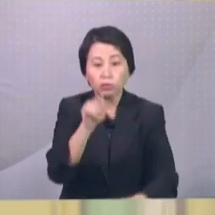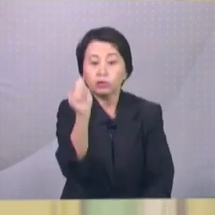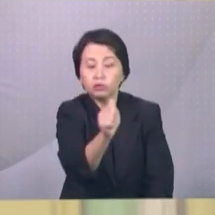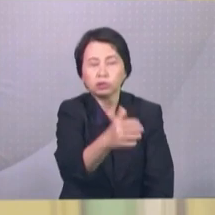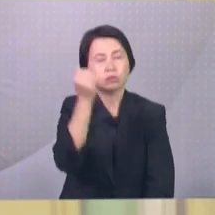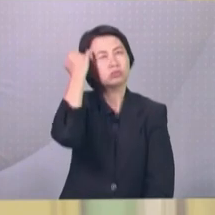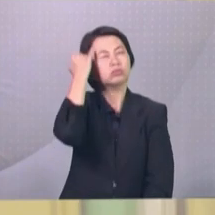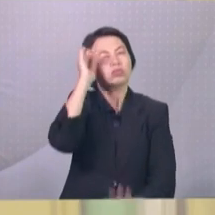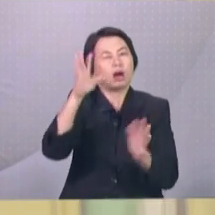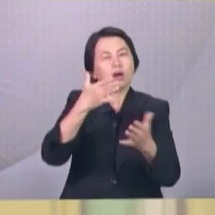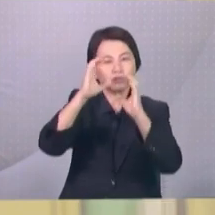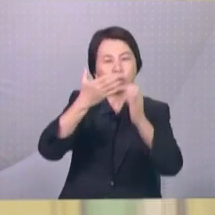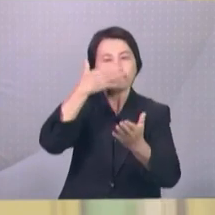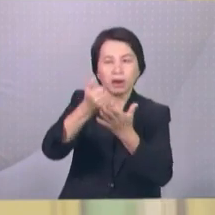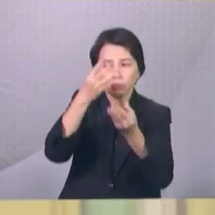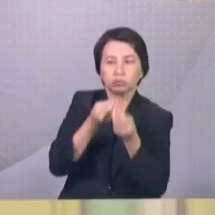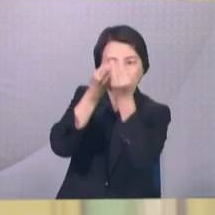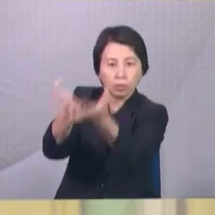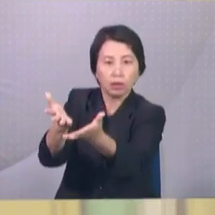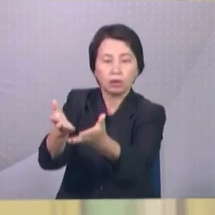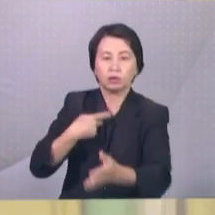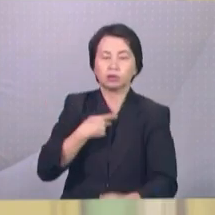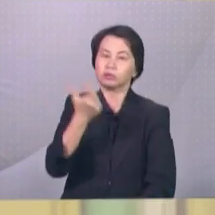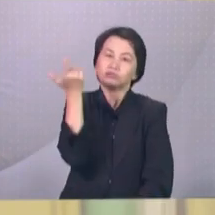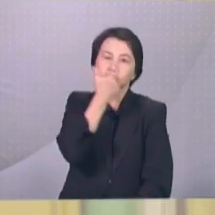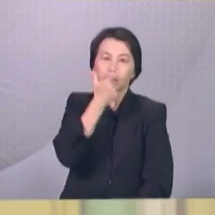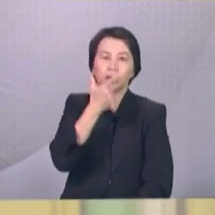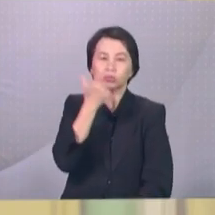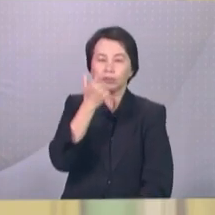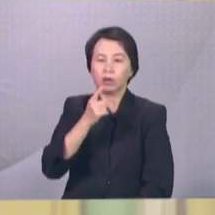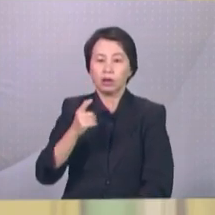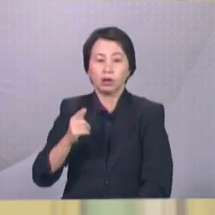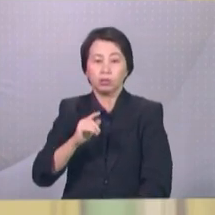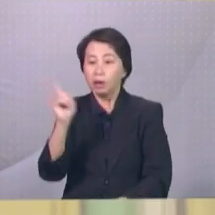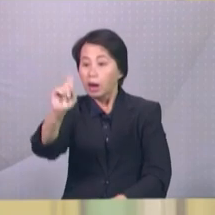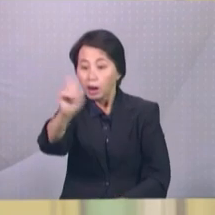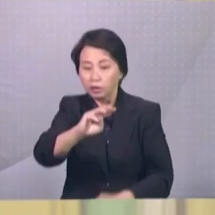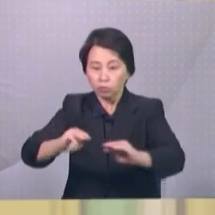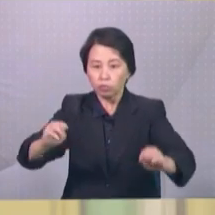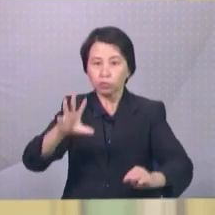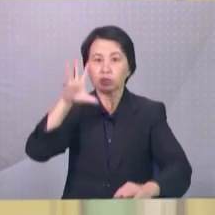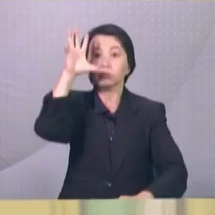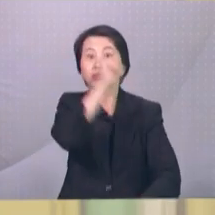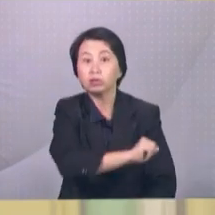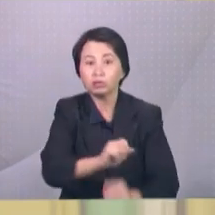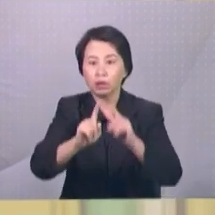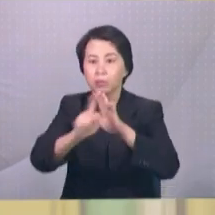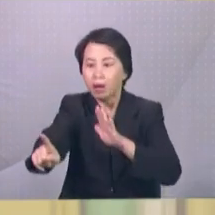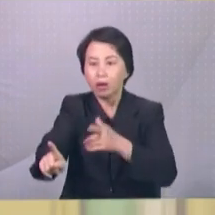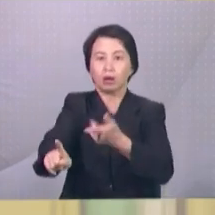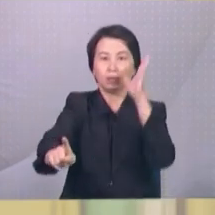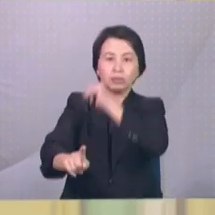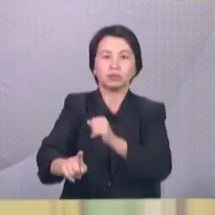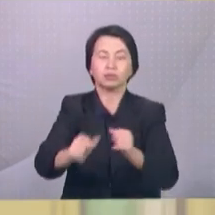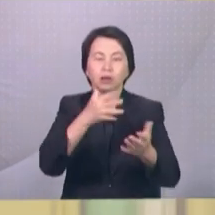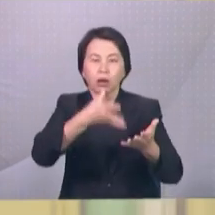terbaik. Kerana apa? Kita tidak ingin ada mana-mana pelajar yang ketinggalan ataupun